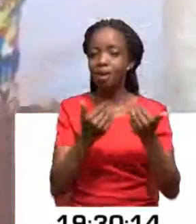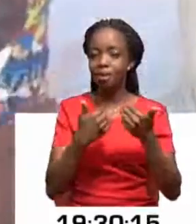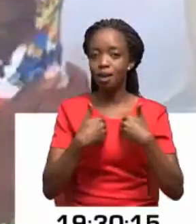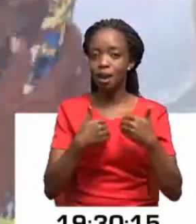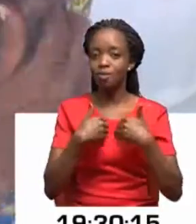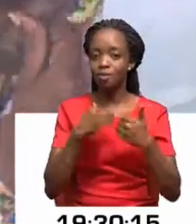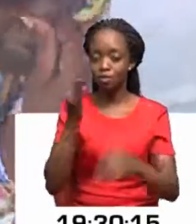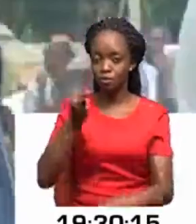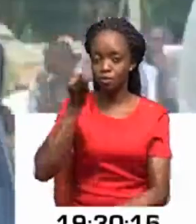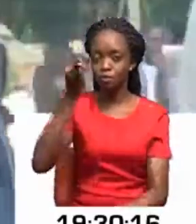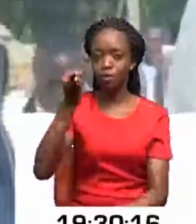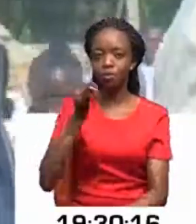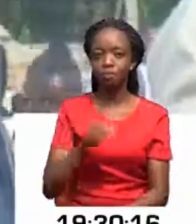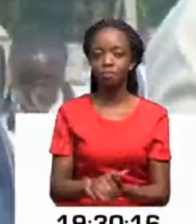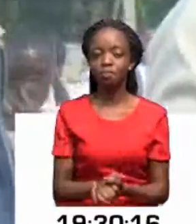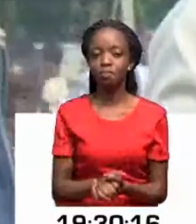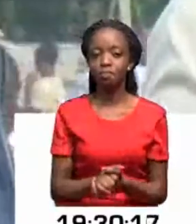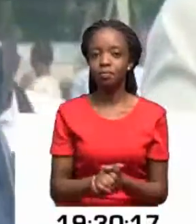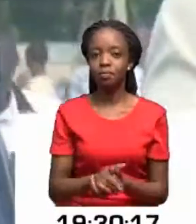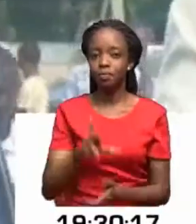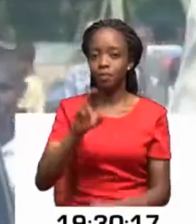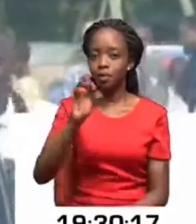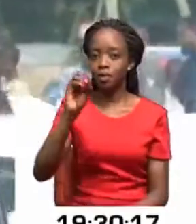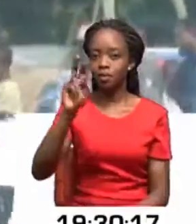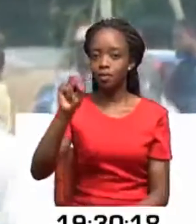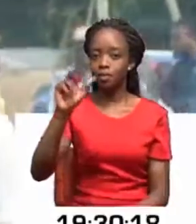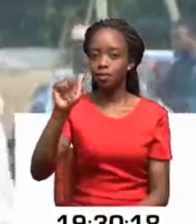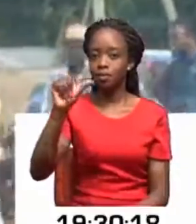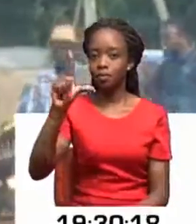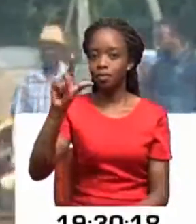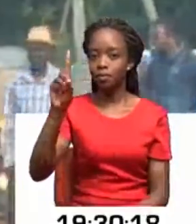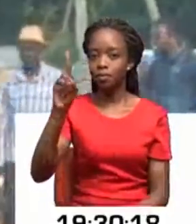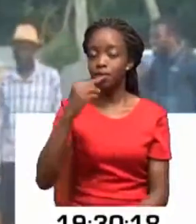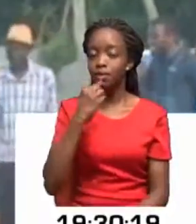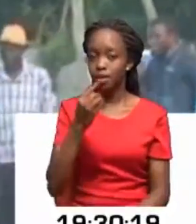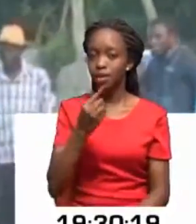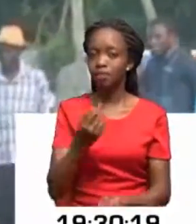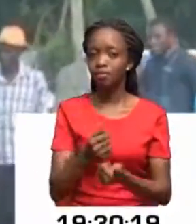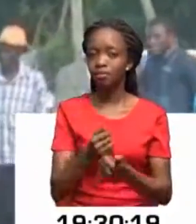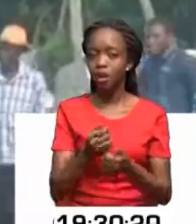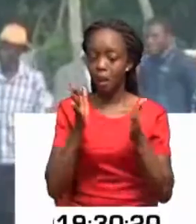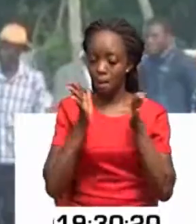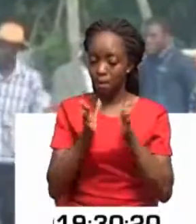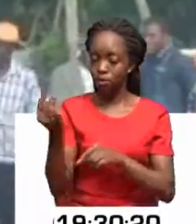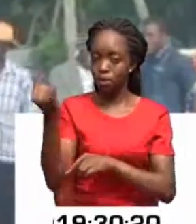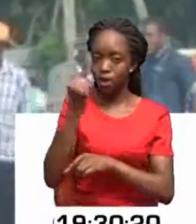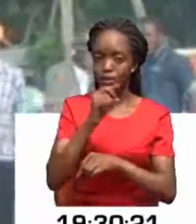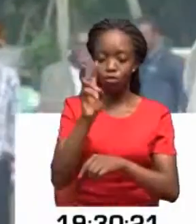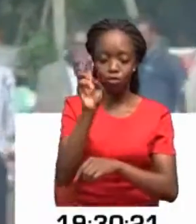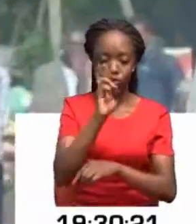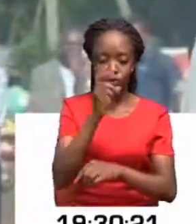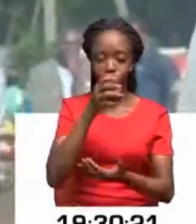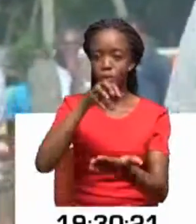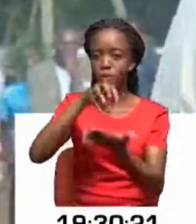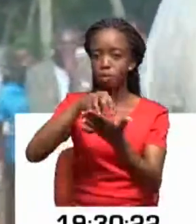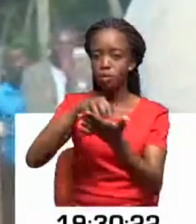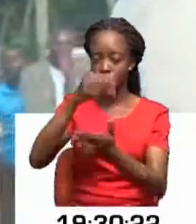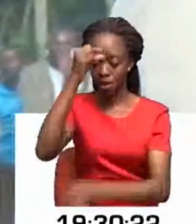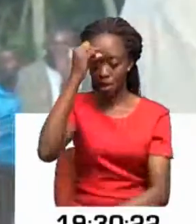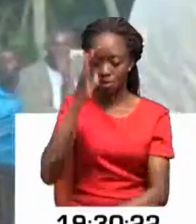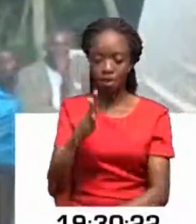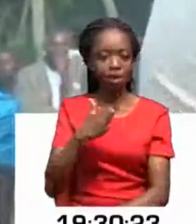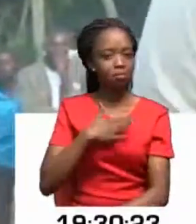zinavyozidi kusonga. Ronald amesema mzuri ya kwamba kuna jamaa fulani anakuja kutafuta kiti cha governor. Sisi